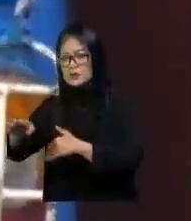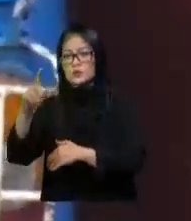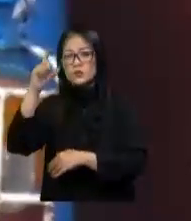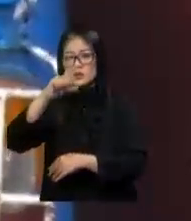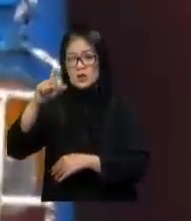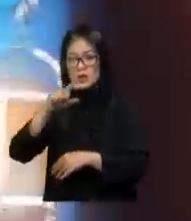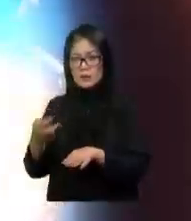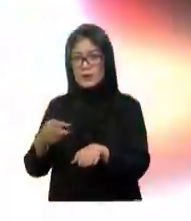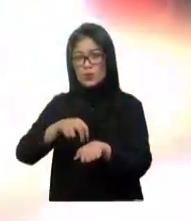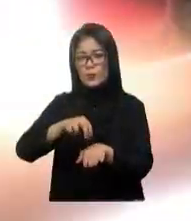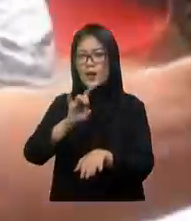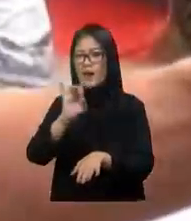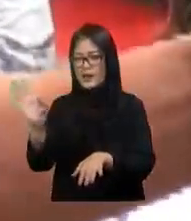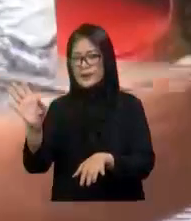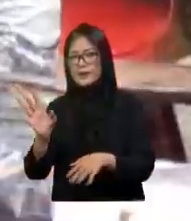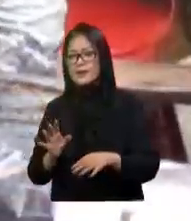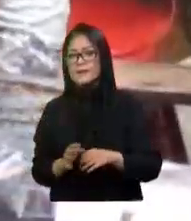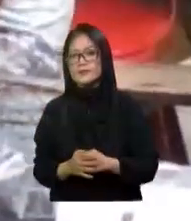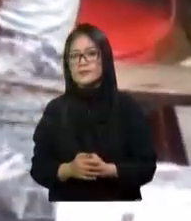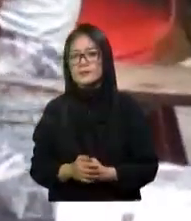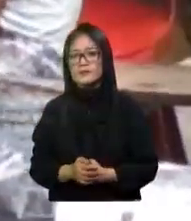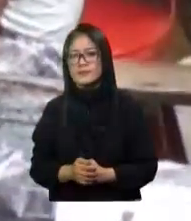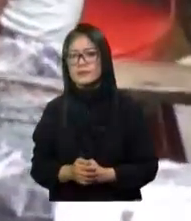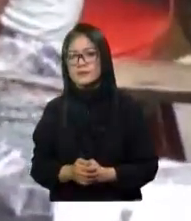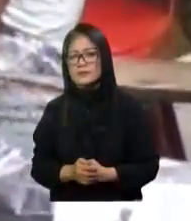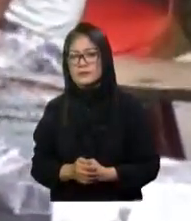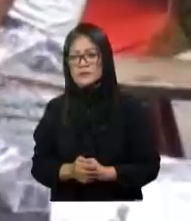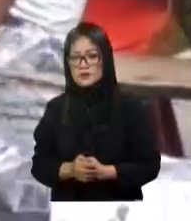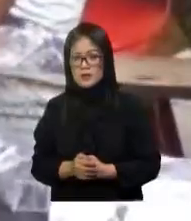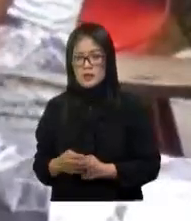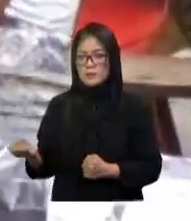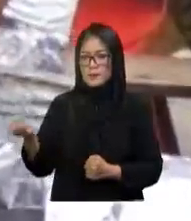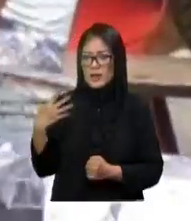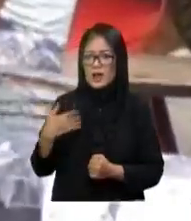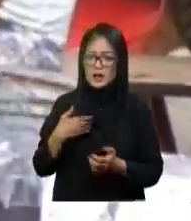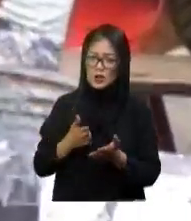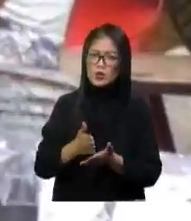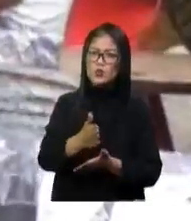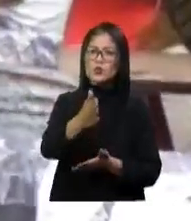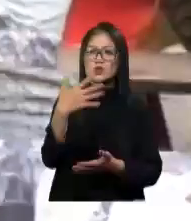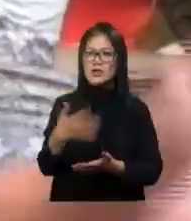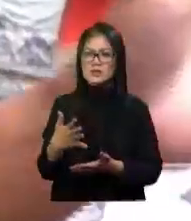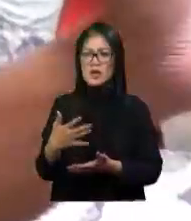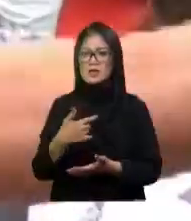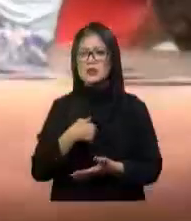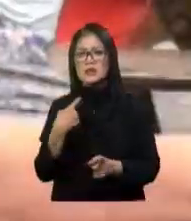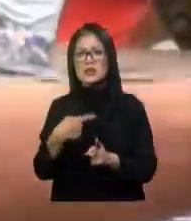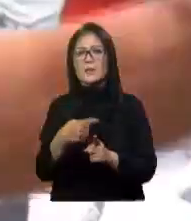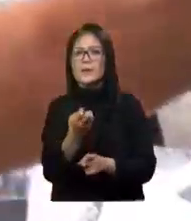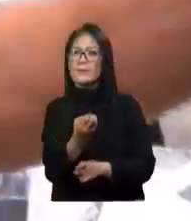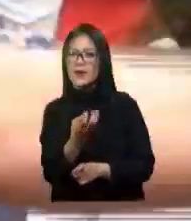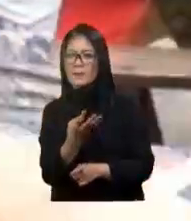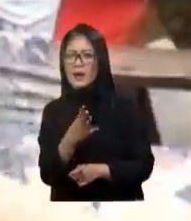lain. Terus, bang, terus aja bang, nanti berapa duit? Saya bilang 40 ribu, turun di kota,